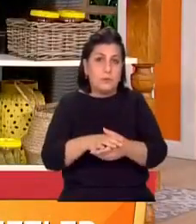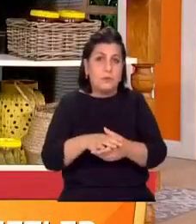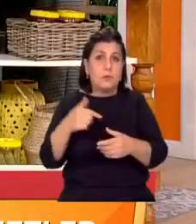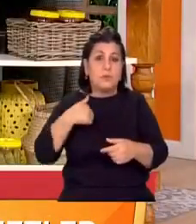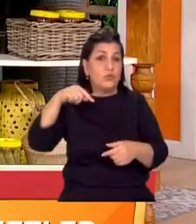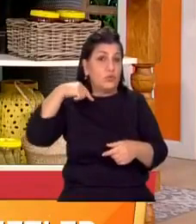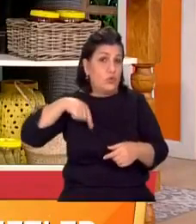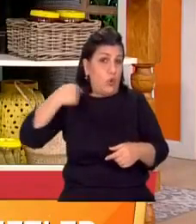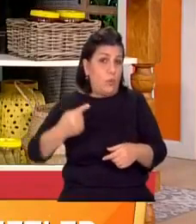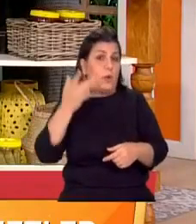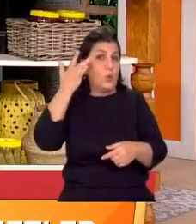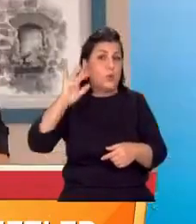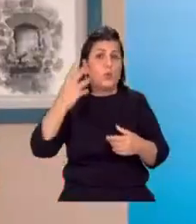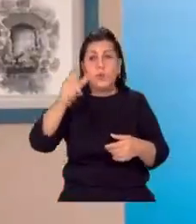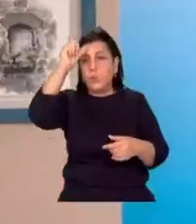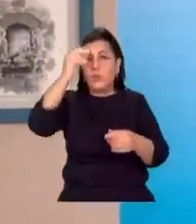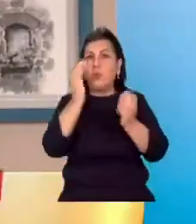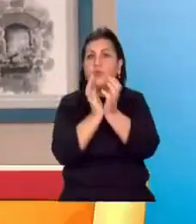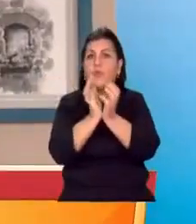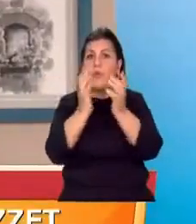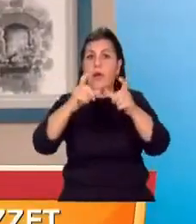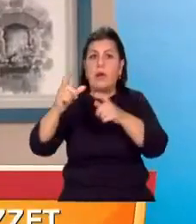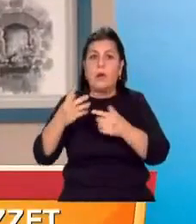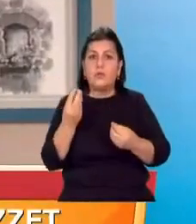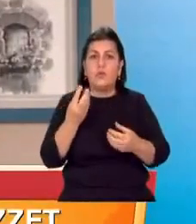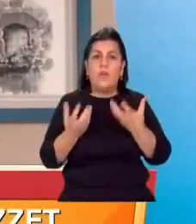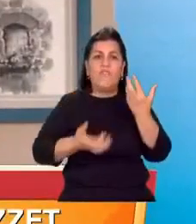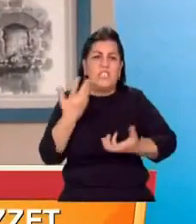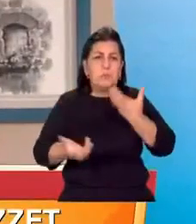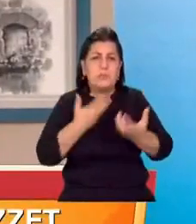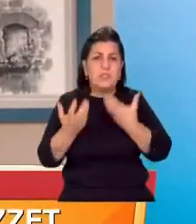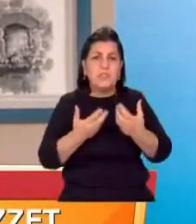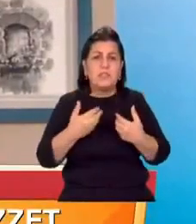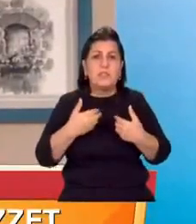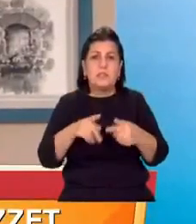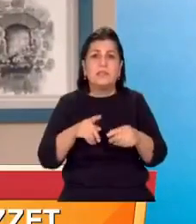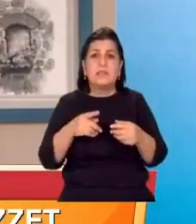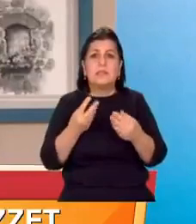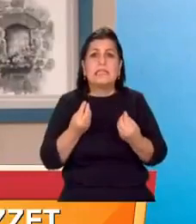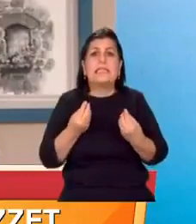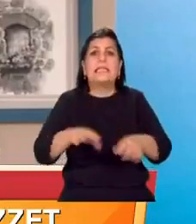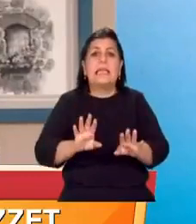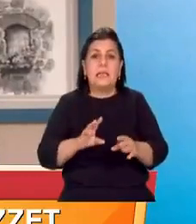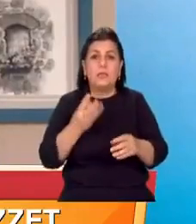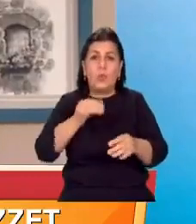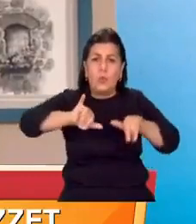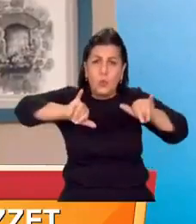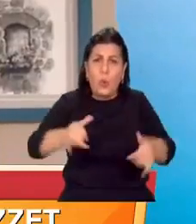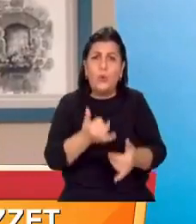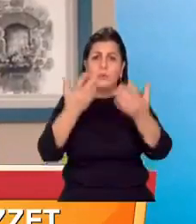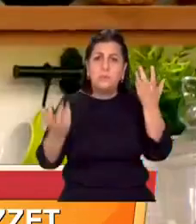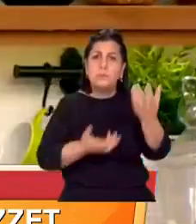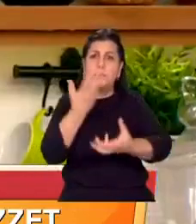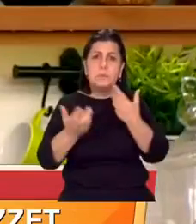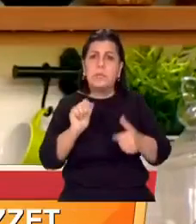biz kültür olarak ve Türk mutfakları olarak özellikle çok fazla pişmiş yüz ama aslında bu kadar çok yoğun pişmesine gerek yok